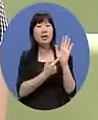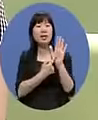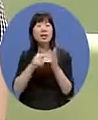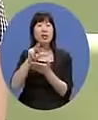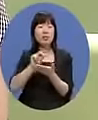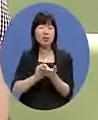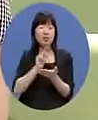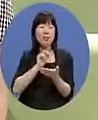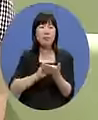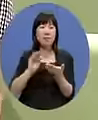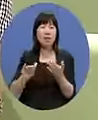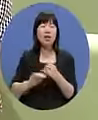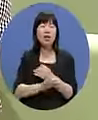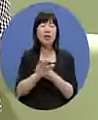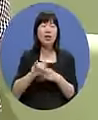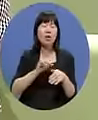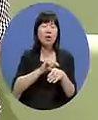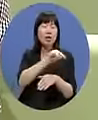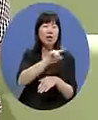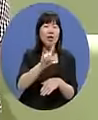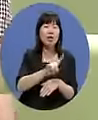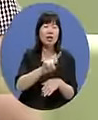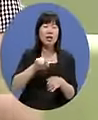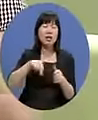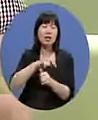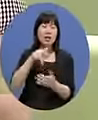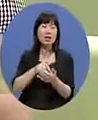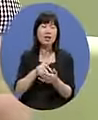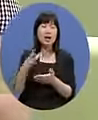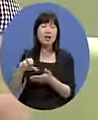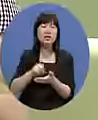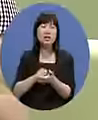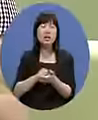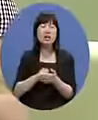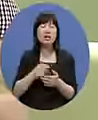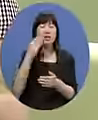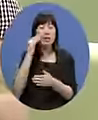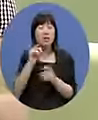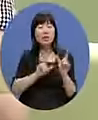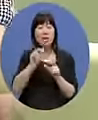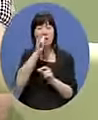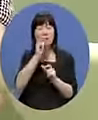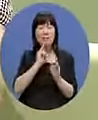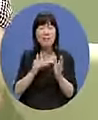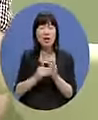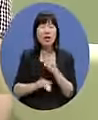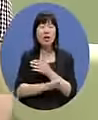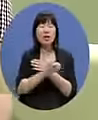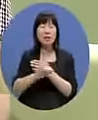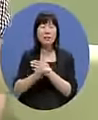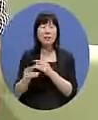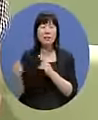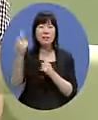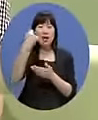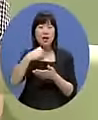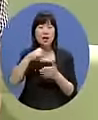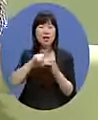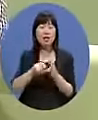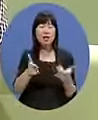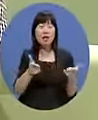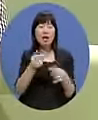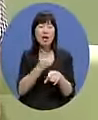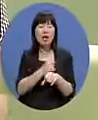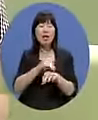그런 문제인데요. 우리가 이제 외부에서 어떤 자극이 들어올 때 적응하고 살아야 되잖아요. 그렇죠? 그러면 우리가 딱 들어왔을 때 그거를